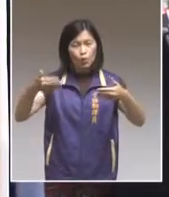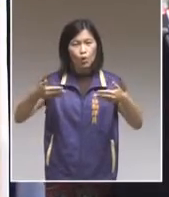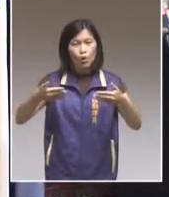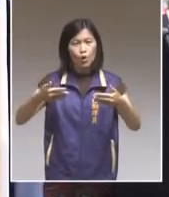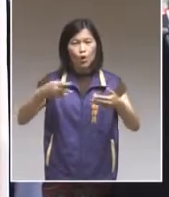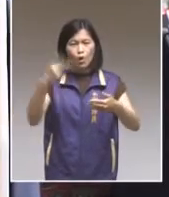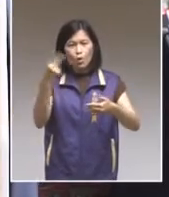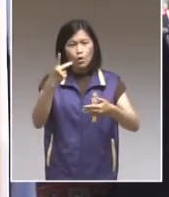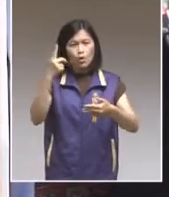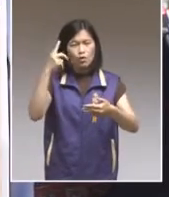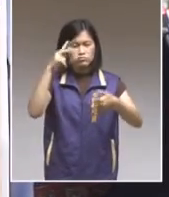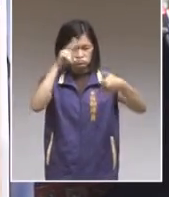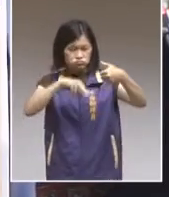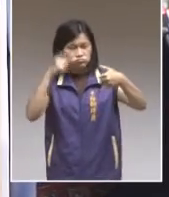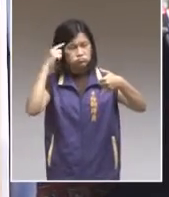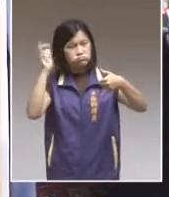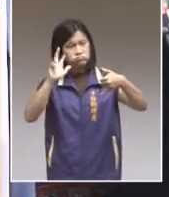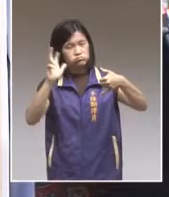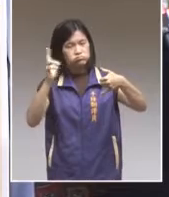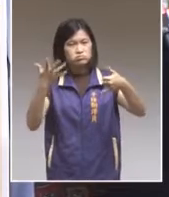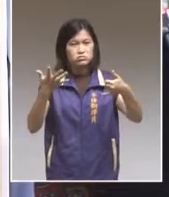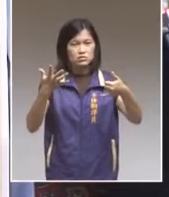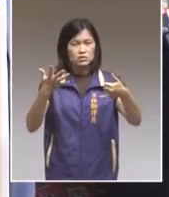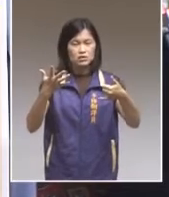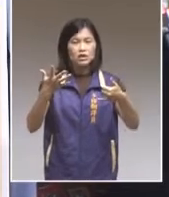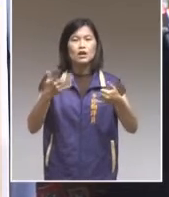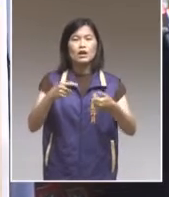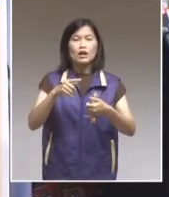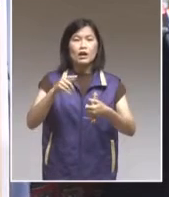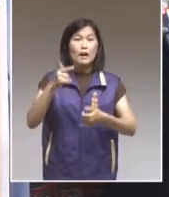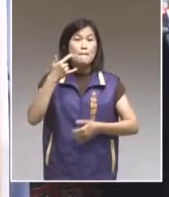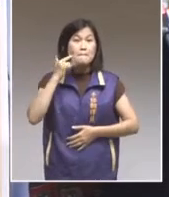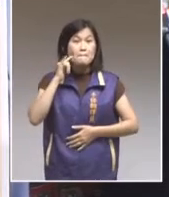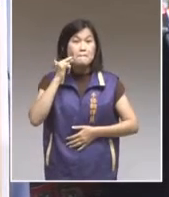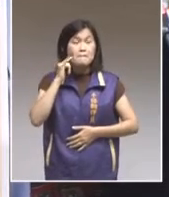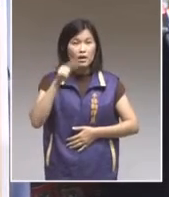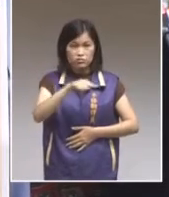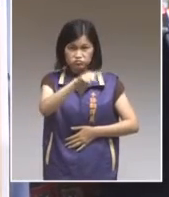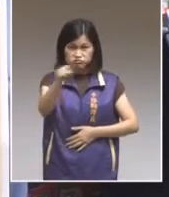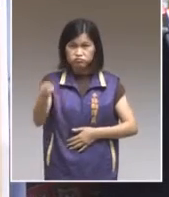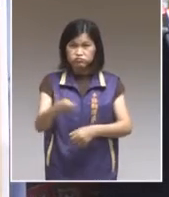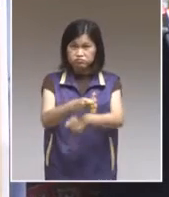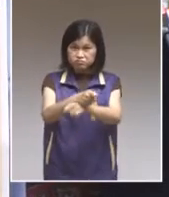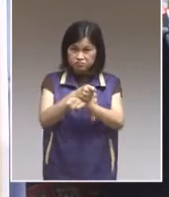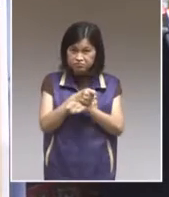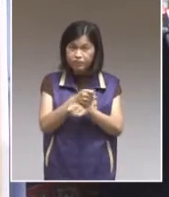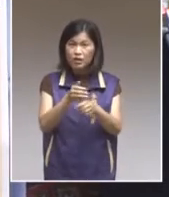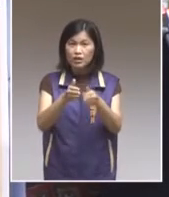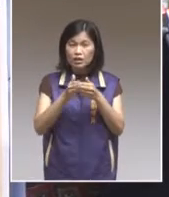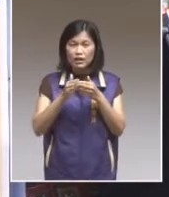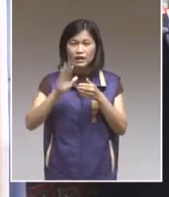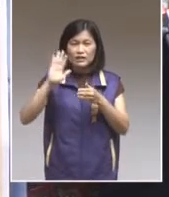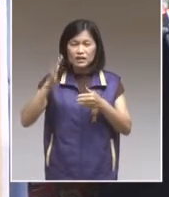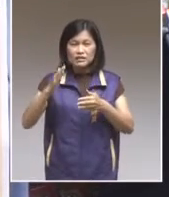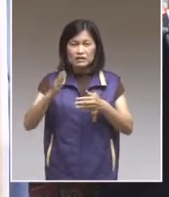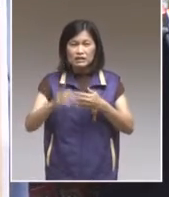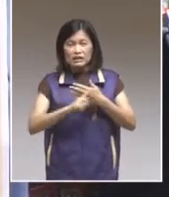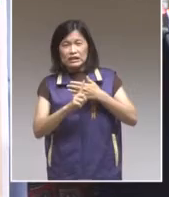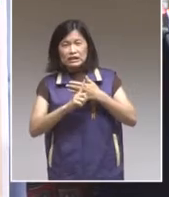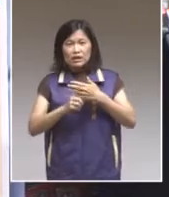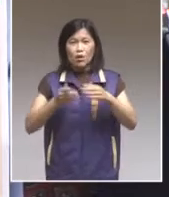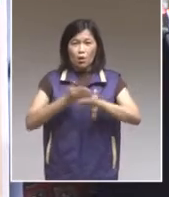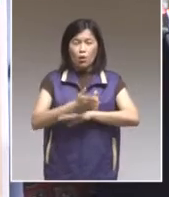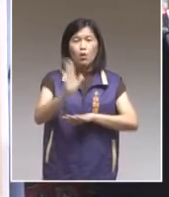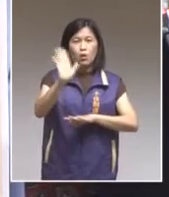没有症状的感染个案，那家长要非常小心，但是也不要过度恐惧了